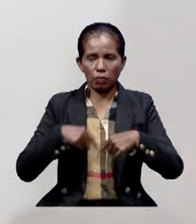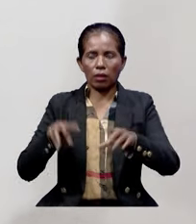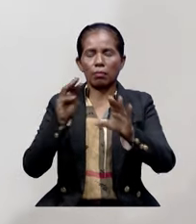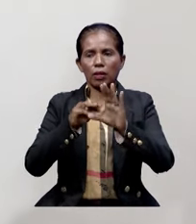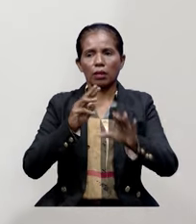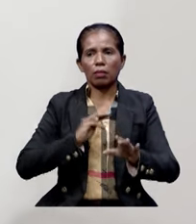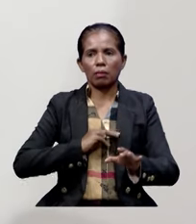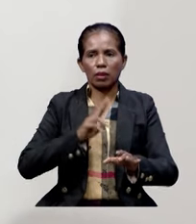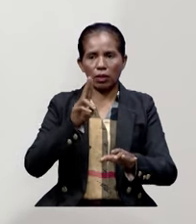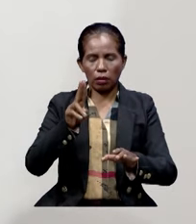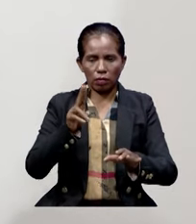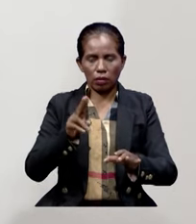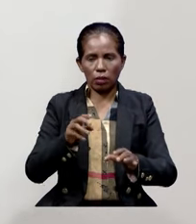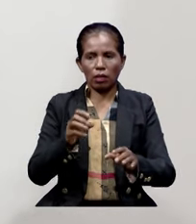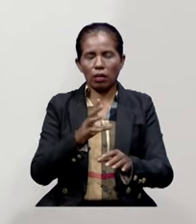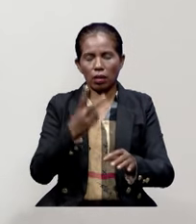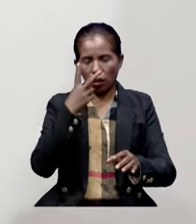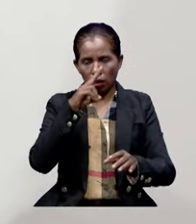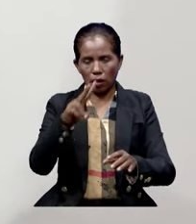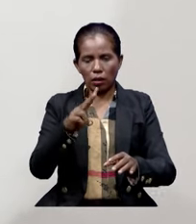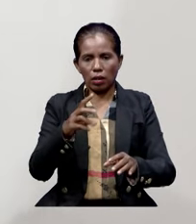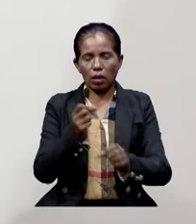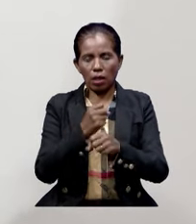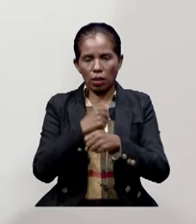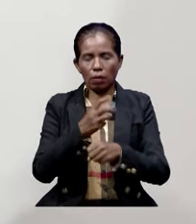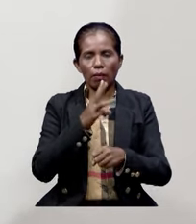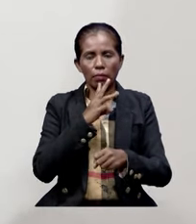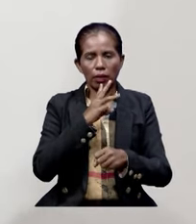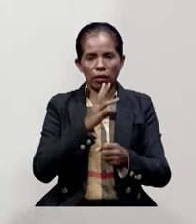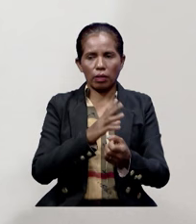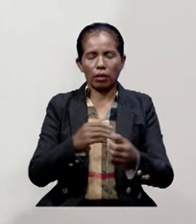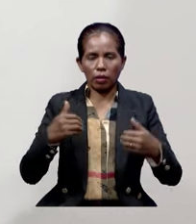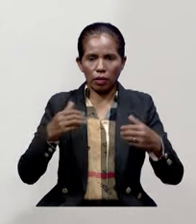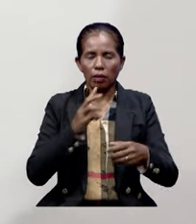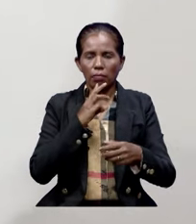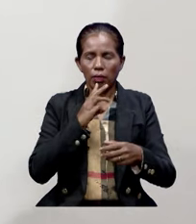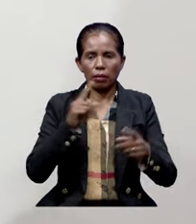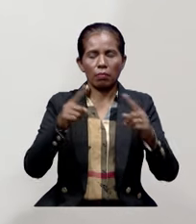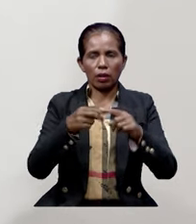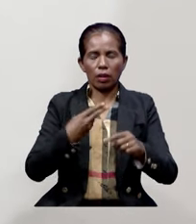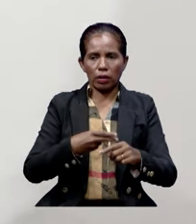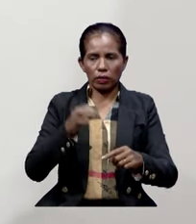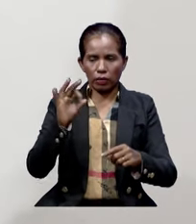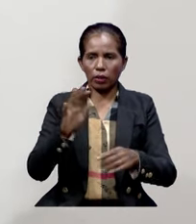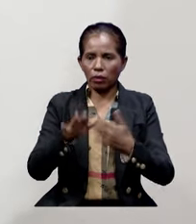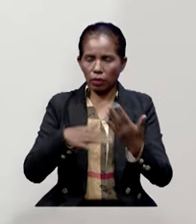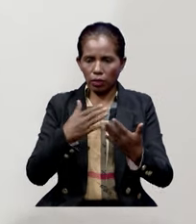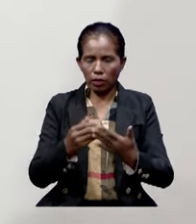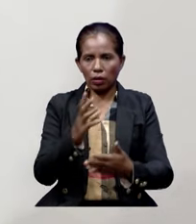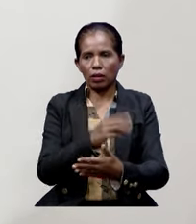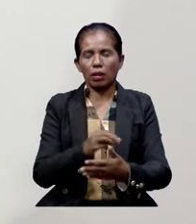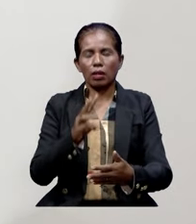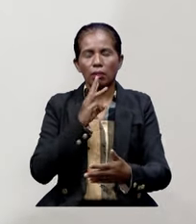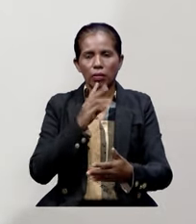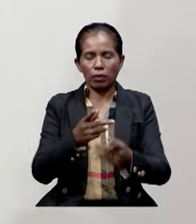maliu akompanya ba kanalizasam be ne be bai hari fati sira kanalizasam be bai